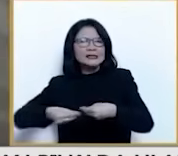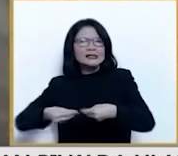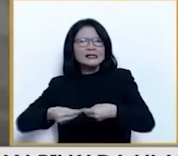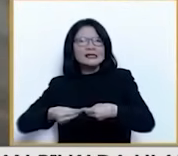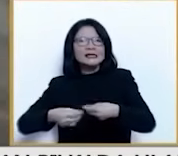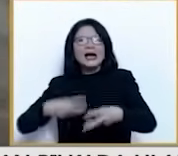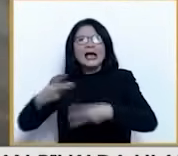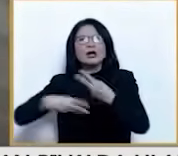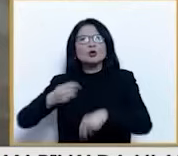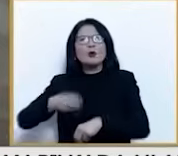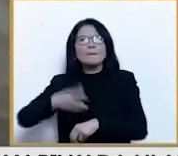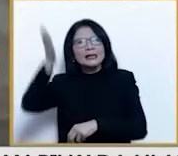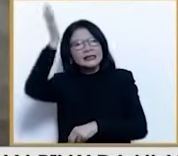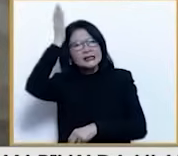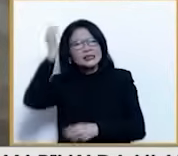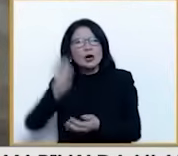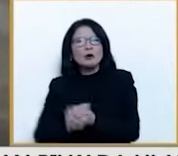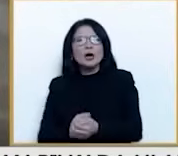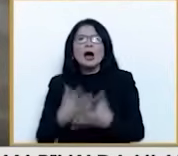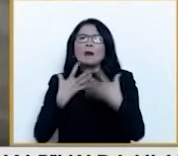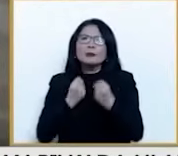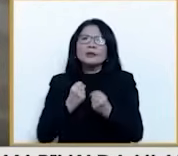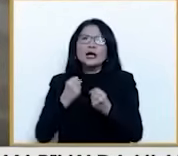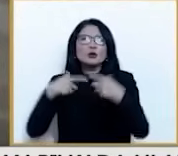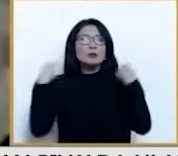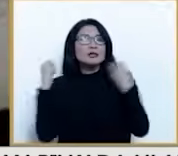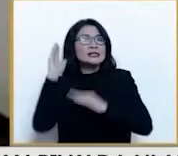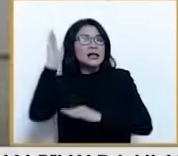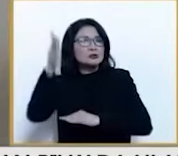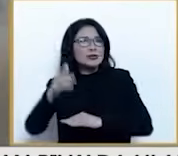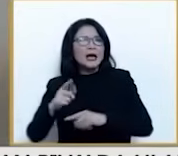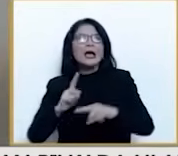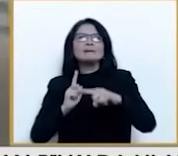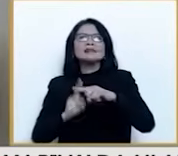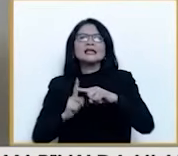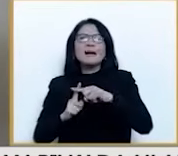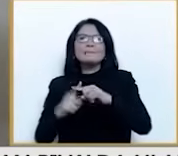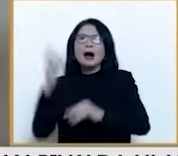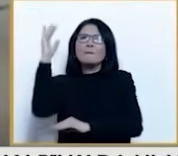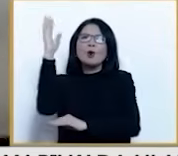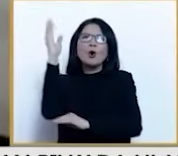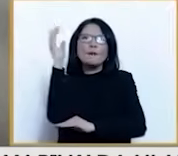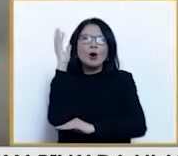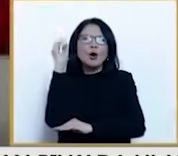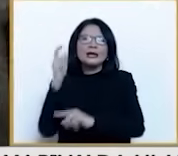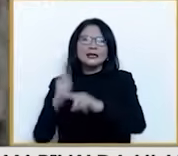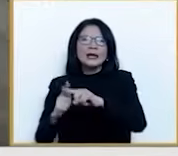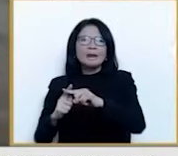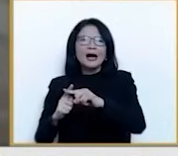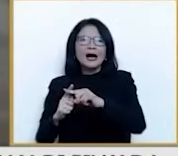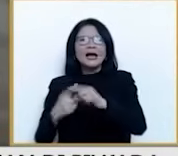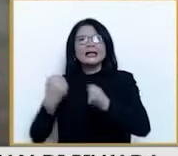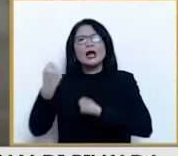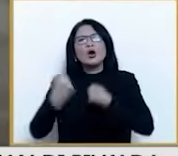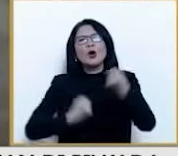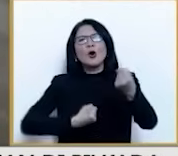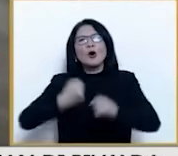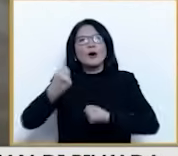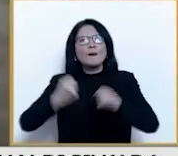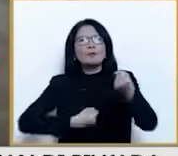economy. Semoga gubernur selanjutnya itu bisa menambah pepohonan dan mengurangi kendaraan